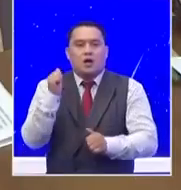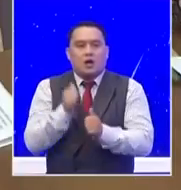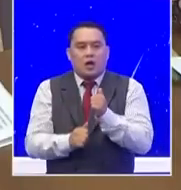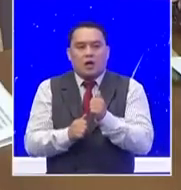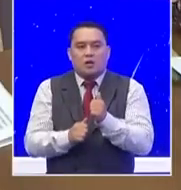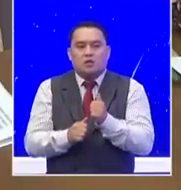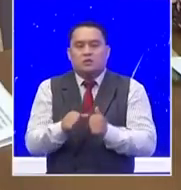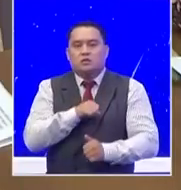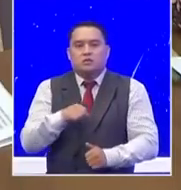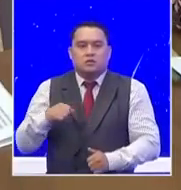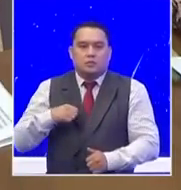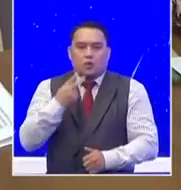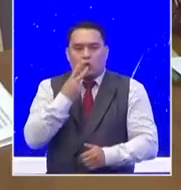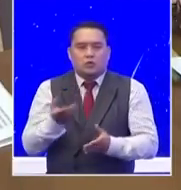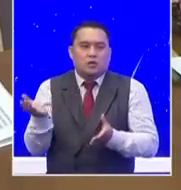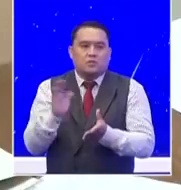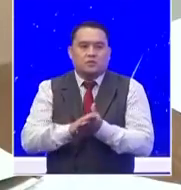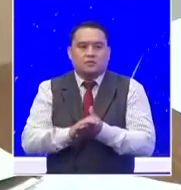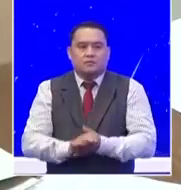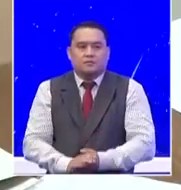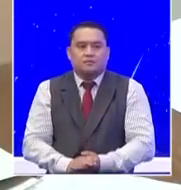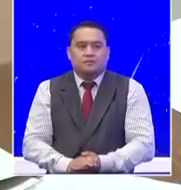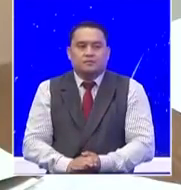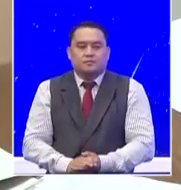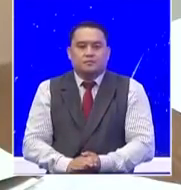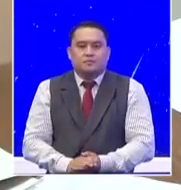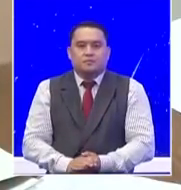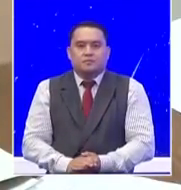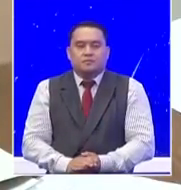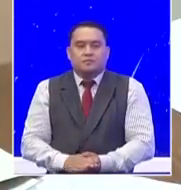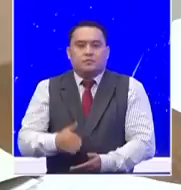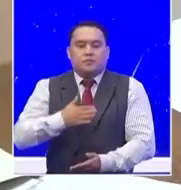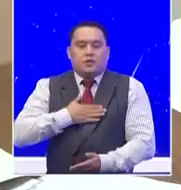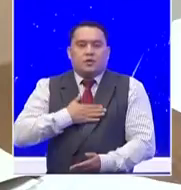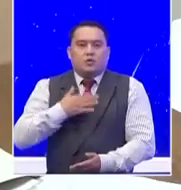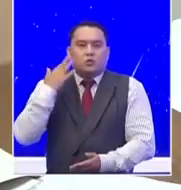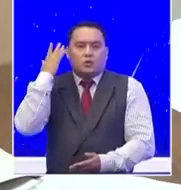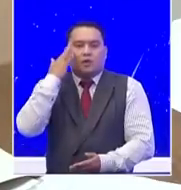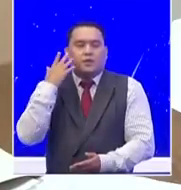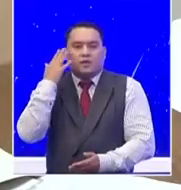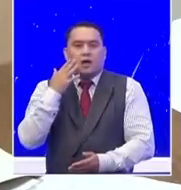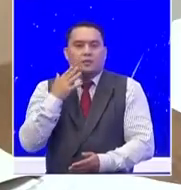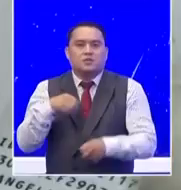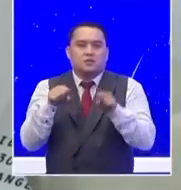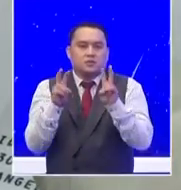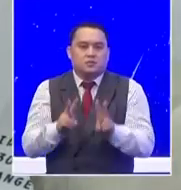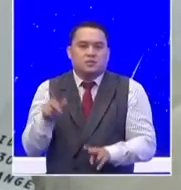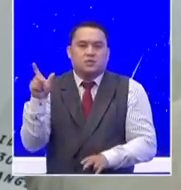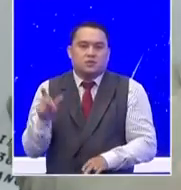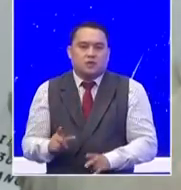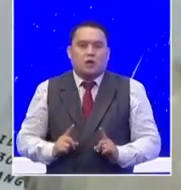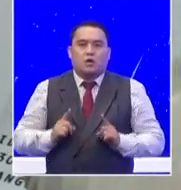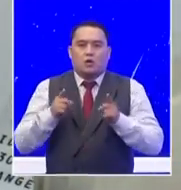ордасын көзімен көріп танысып қайтпақ. Бала күнінен өзім ойлап келе жатқан мамандығым. Сол өзім енді 11-ші класымды бітіріп осы